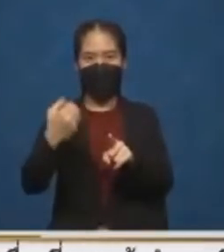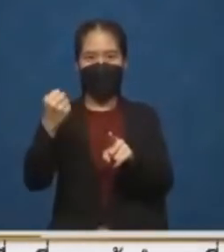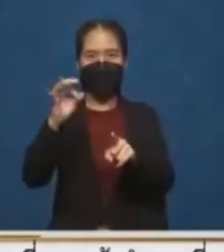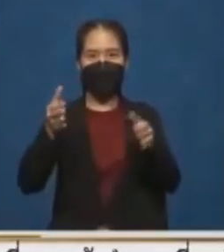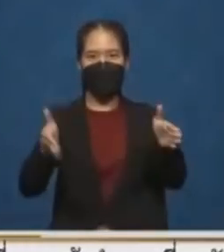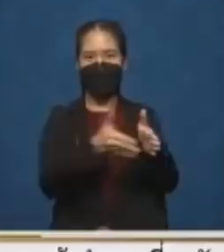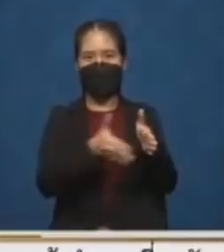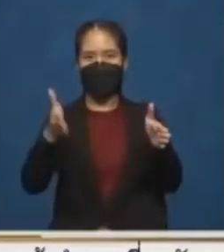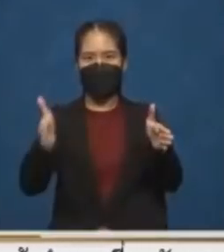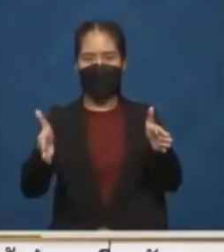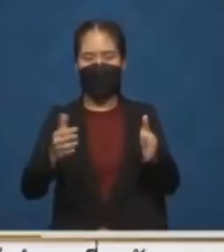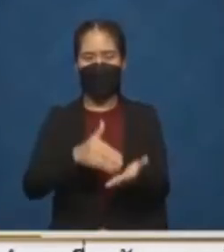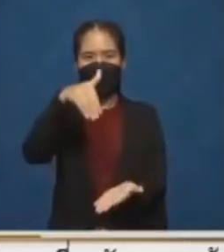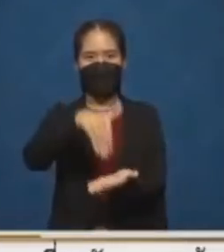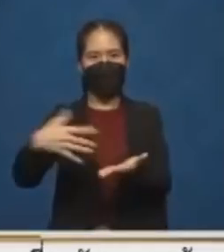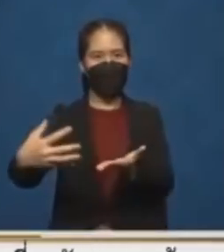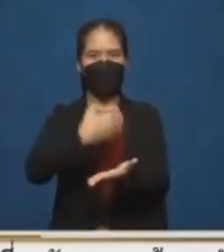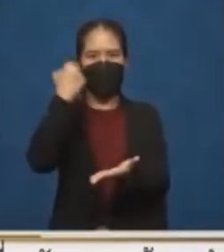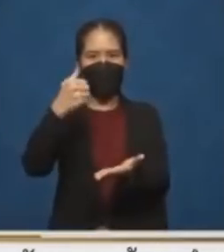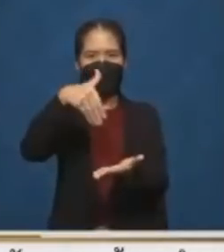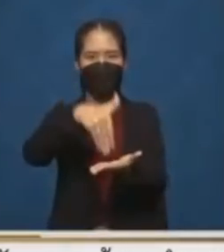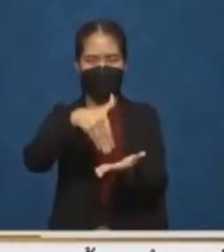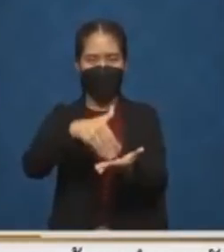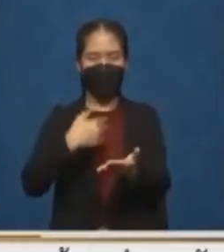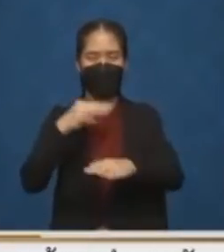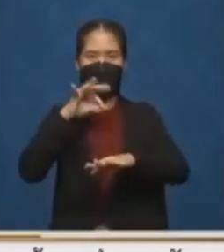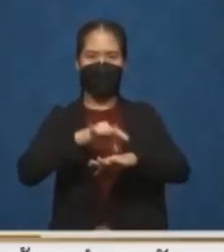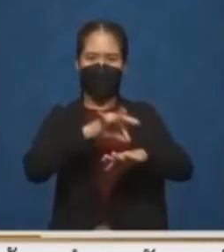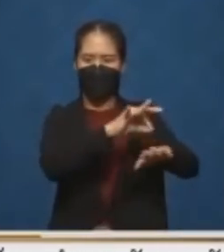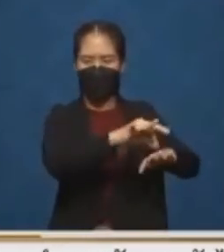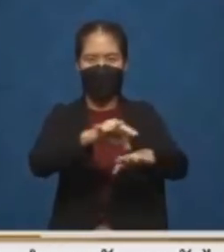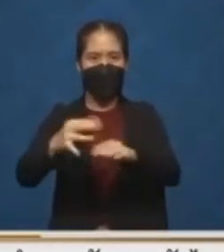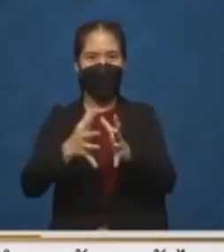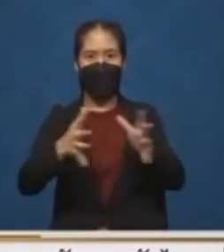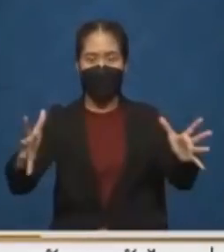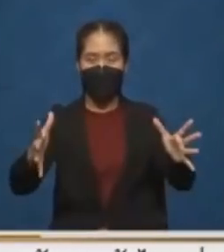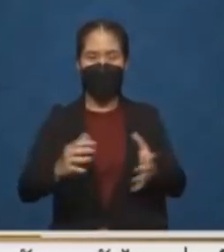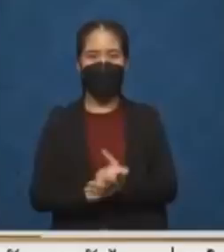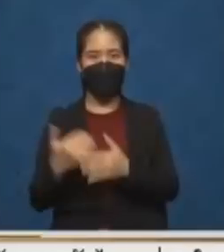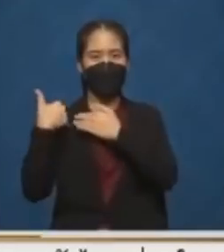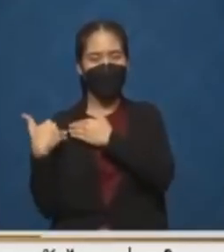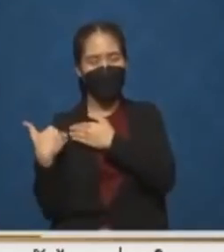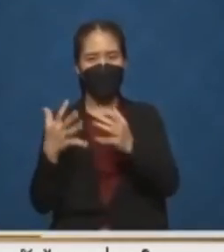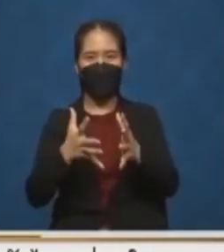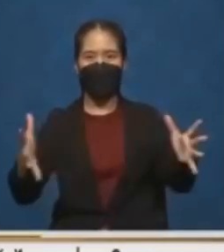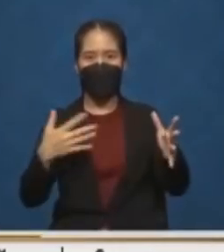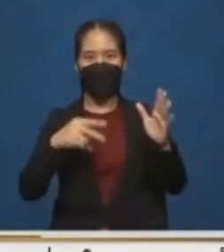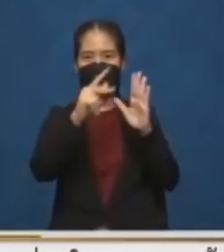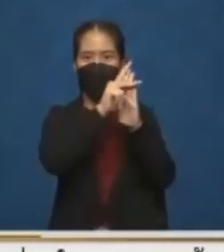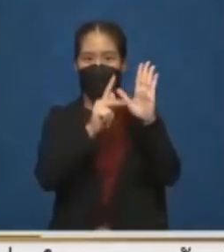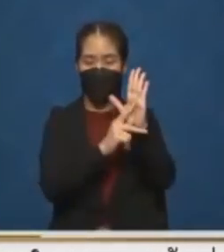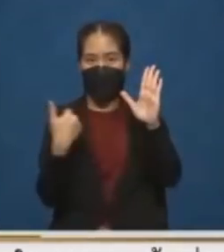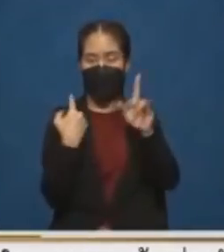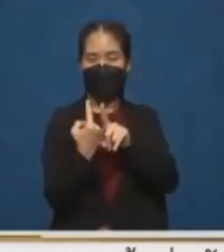ศูน์อำนาจรวบอำนาจท่านนำลงตำแหน่งมากมายหลายอย่างรวบอำนาจตามกฎหมายอีก 40 ช